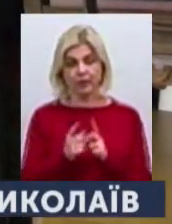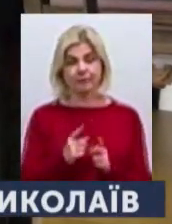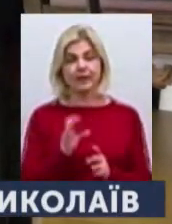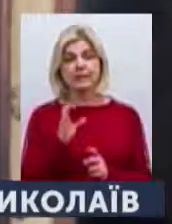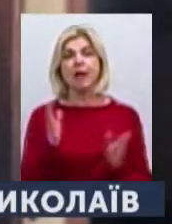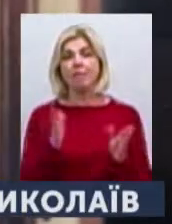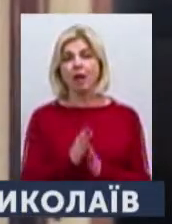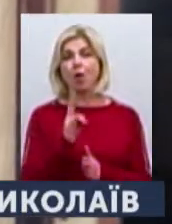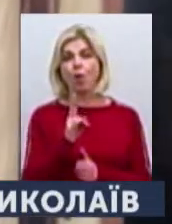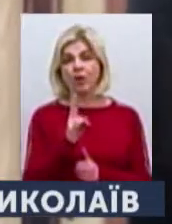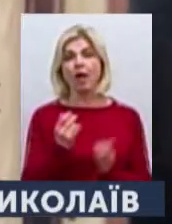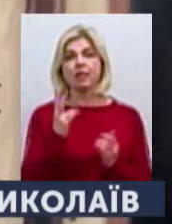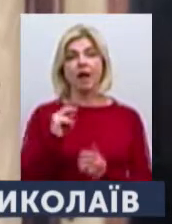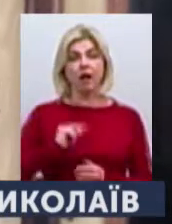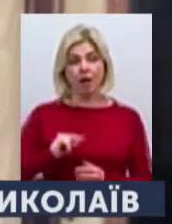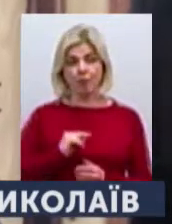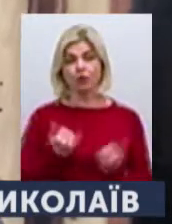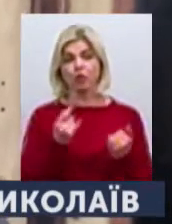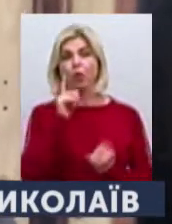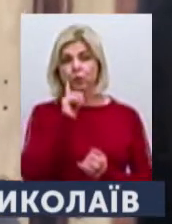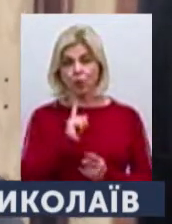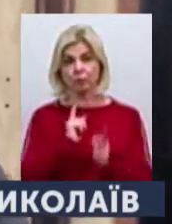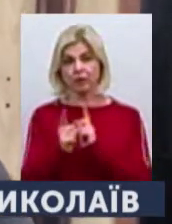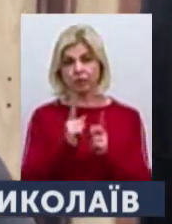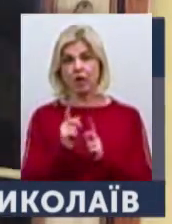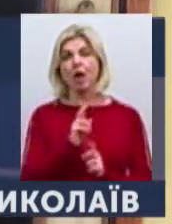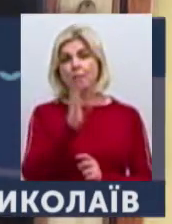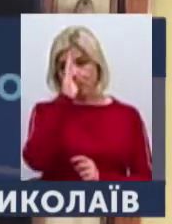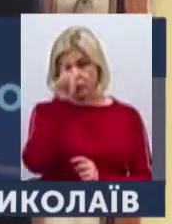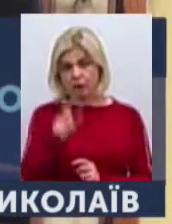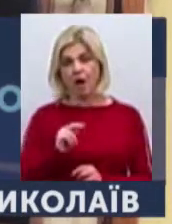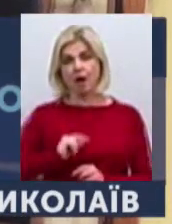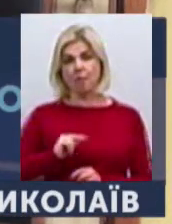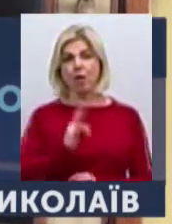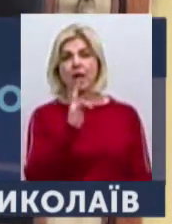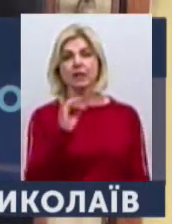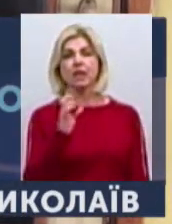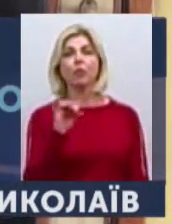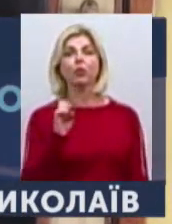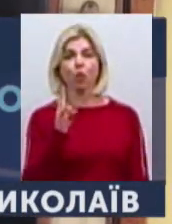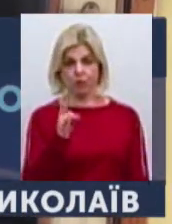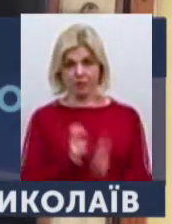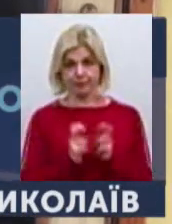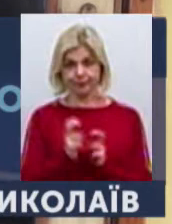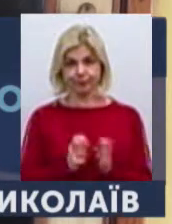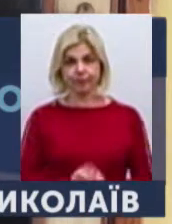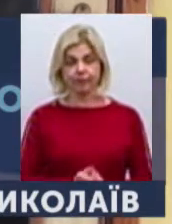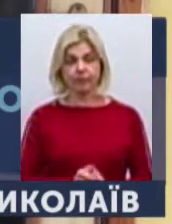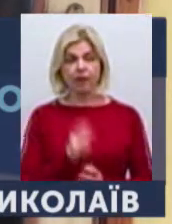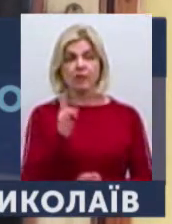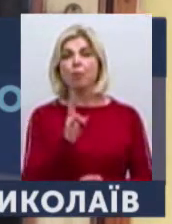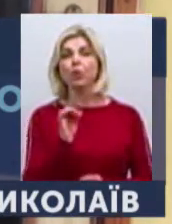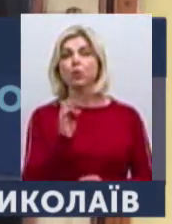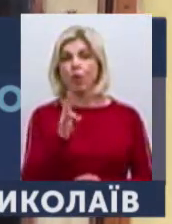тепер зручніше добиратись Юрію Діденку, що працює на Нібулоні. На Нібулоні багато працює людей. На Нібулоні багато